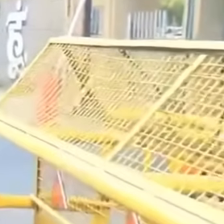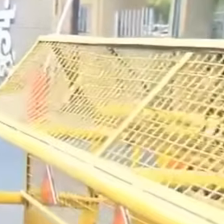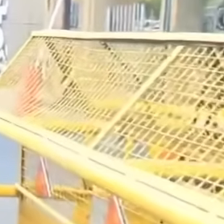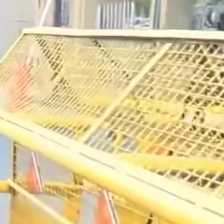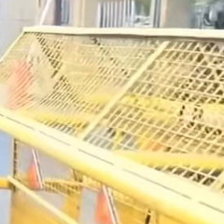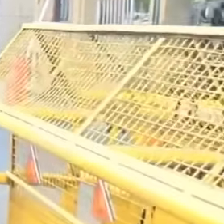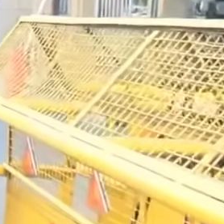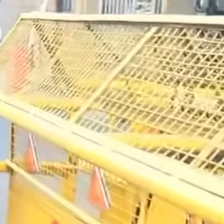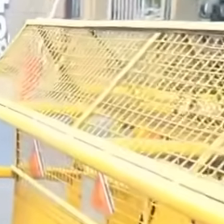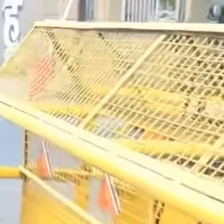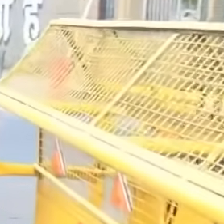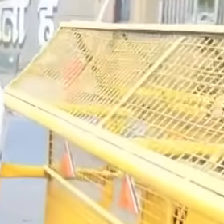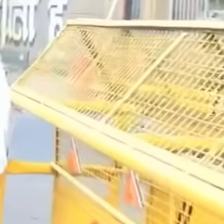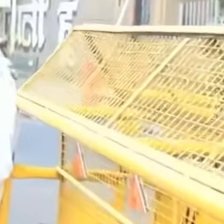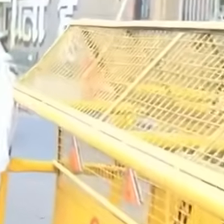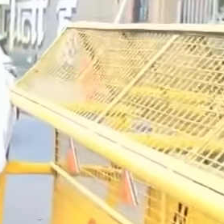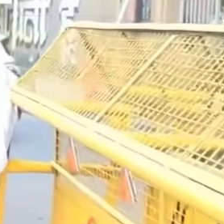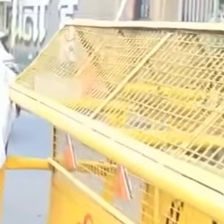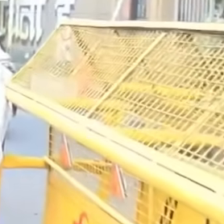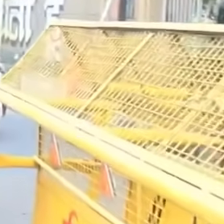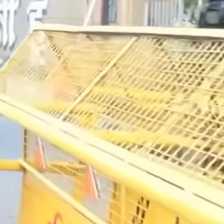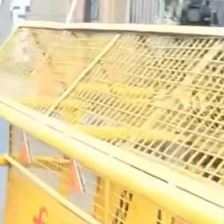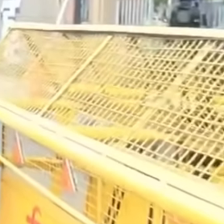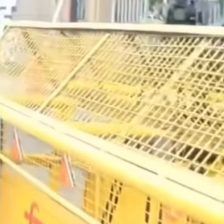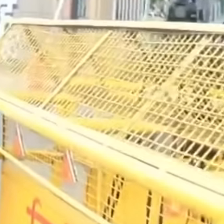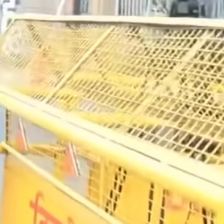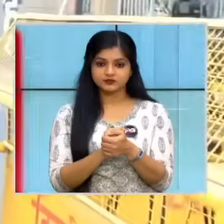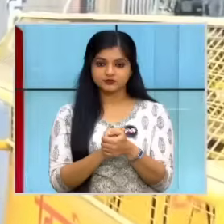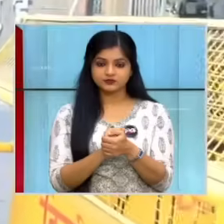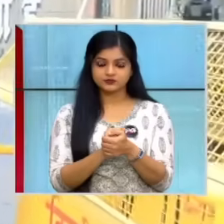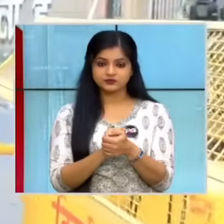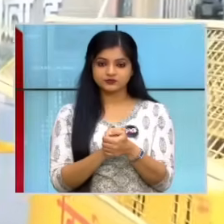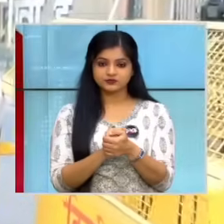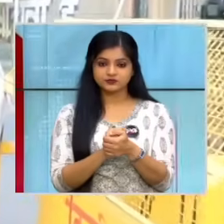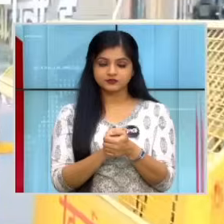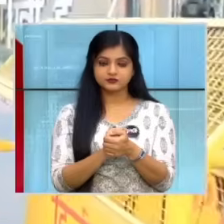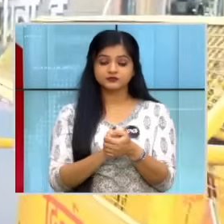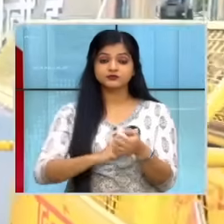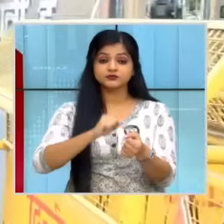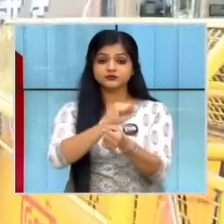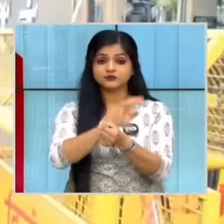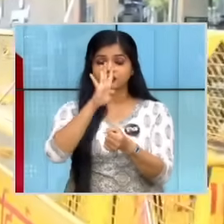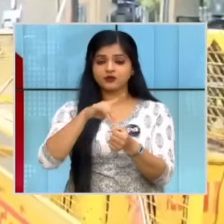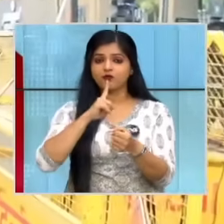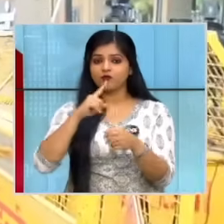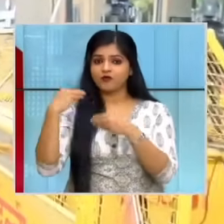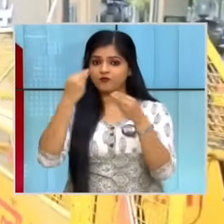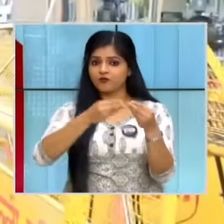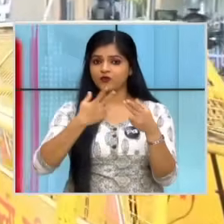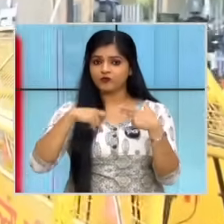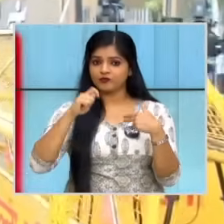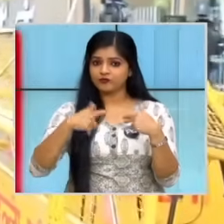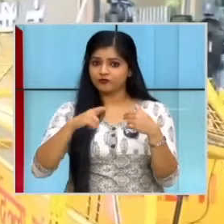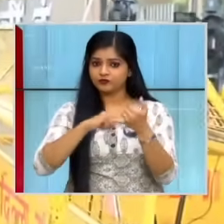കഴിയുന്നത്. കോടതി ഉത്തരവ്, സുപ്രീം കോടതിയുടെ ഉത്തരവ് ജയിലിൽ എത്തിച്ചേർന്നതായിട്ടുള്ള വിവരങ്ങളുണ്ട്. അതുകൊണ്ട് തന്നെ വരുന്ന മണിക്കൂറിൽ ജയിൽ